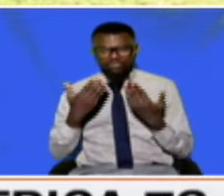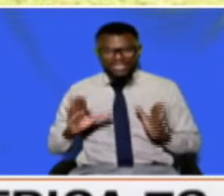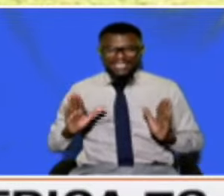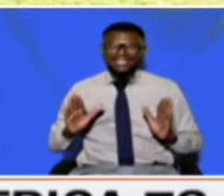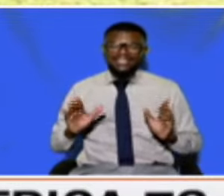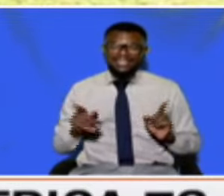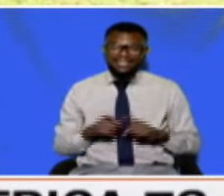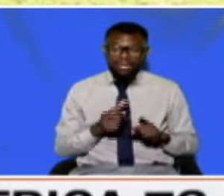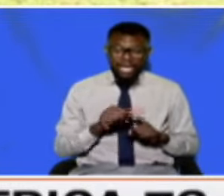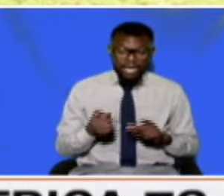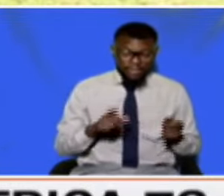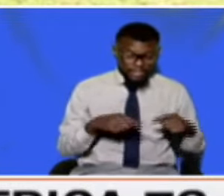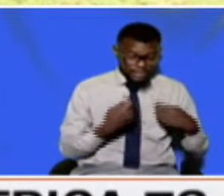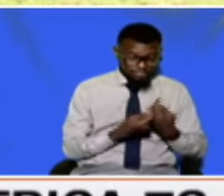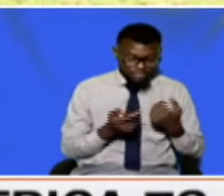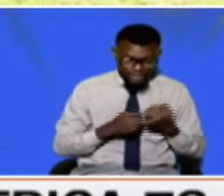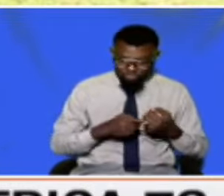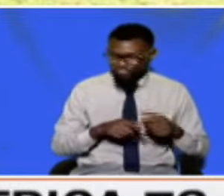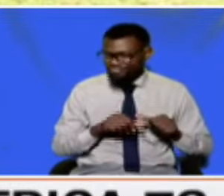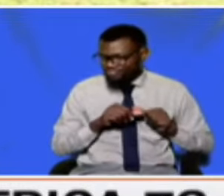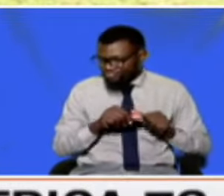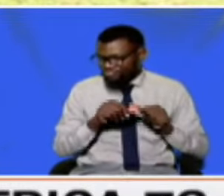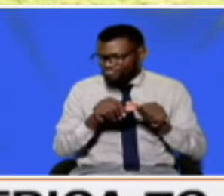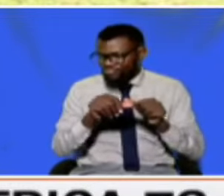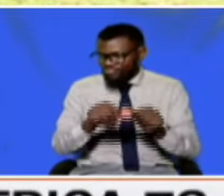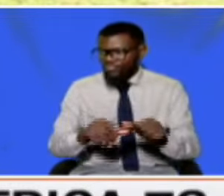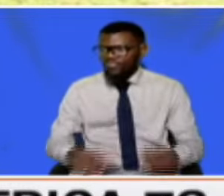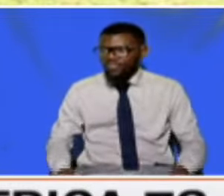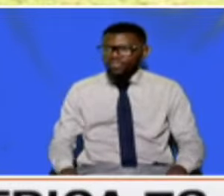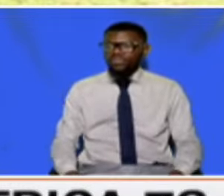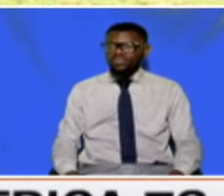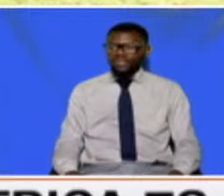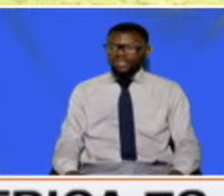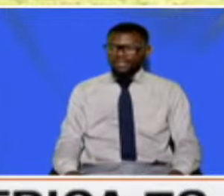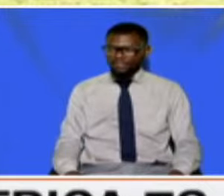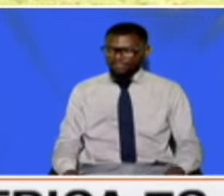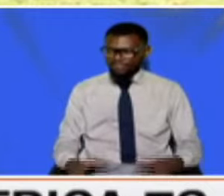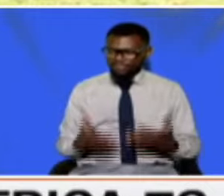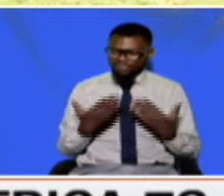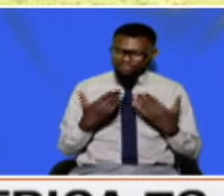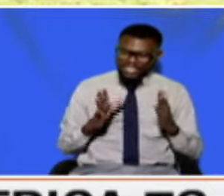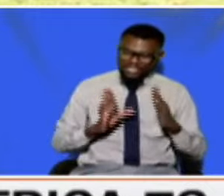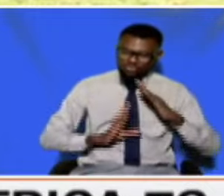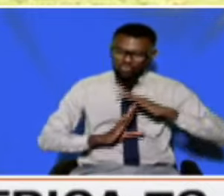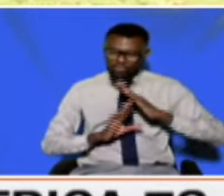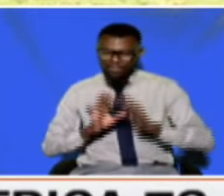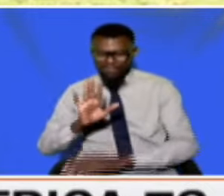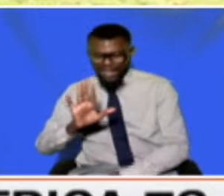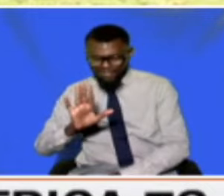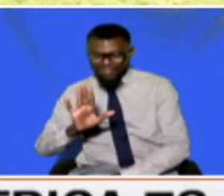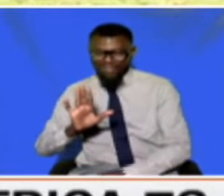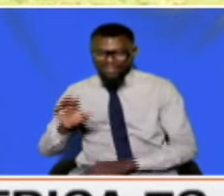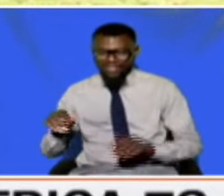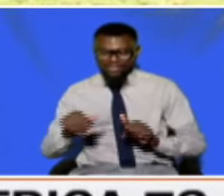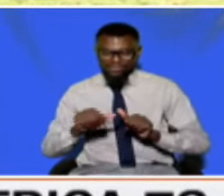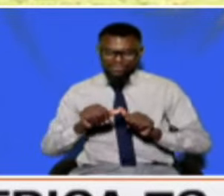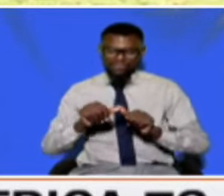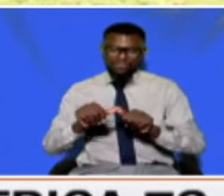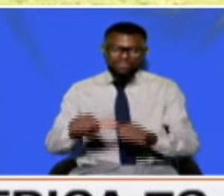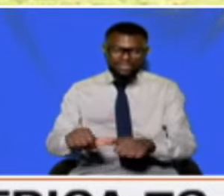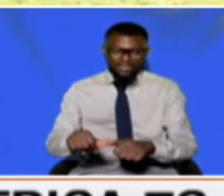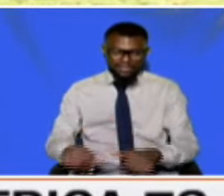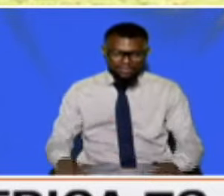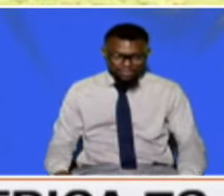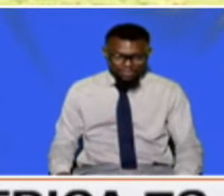sita ambao walikuwa wanaendelea kucheza Challenger Series waliomaliza katika daraja la top 5 wataendelea kushiriki katika hiyo Challenger